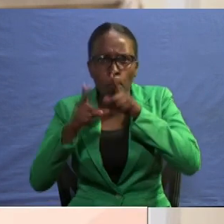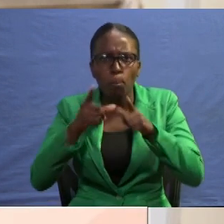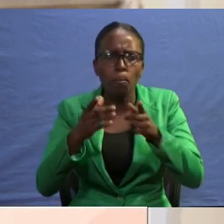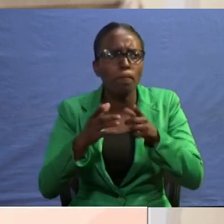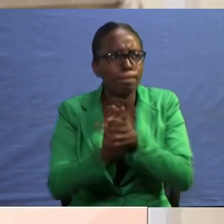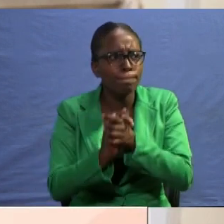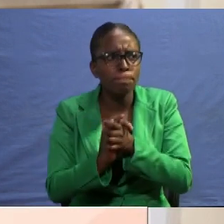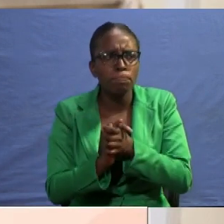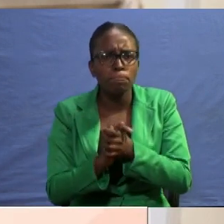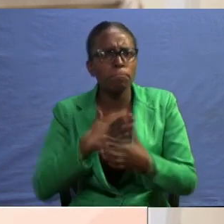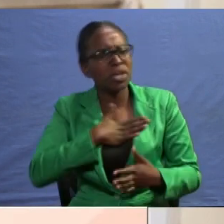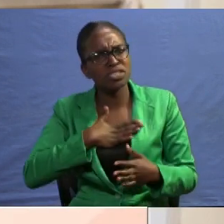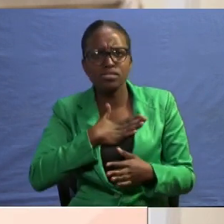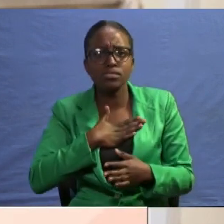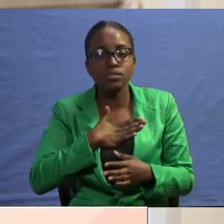tafadhali